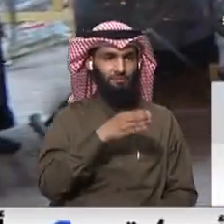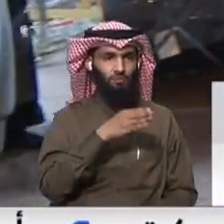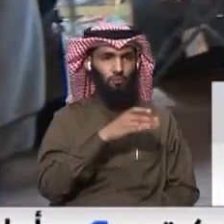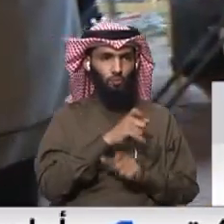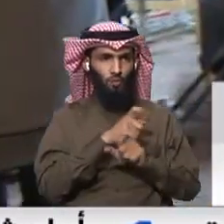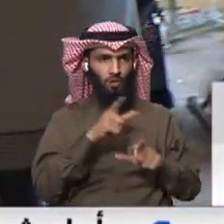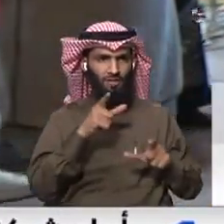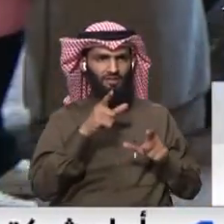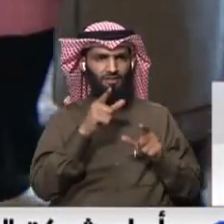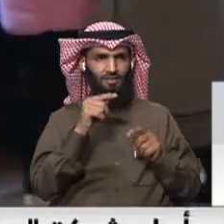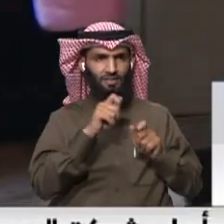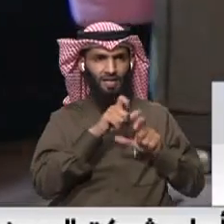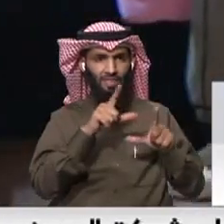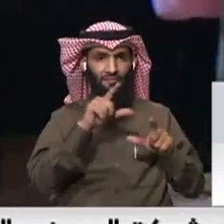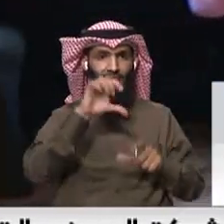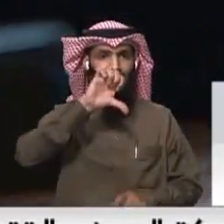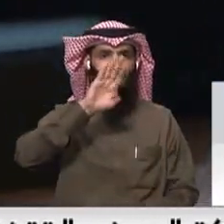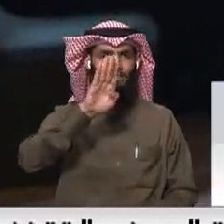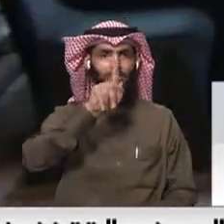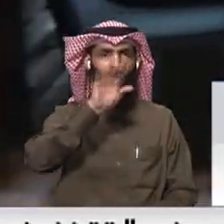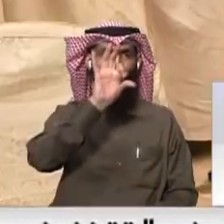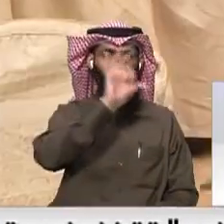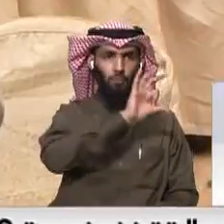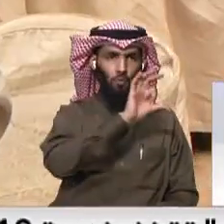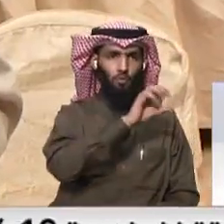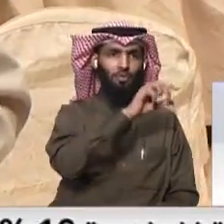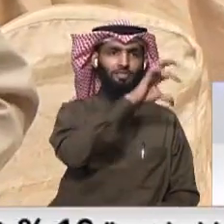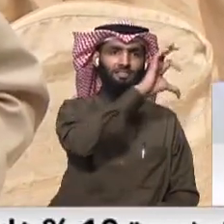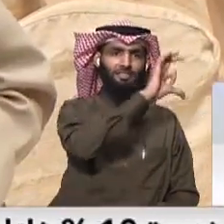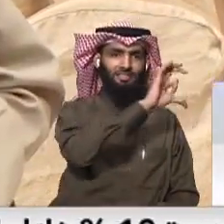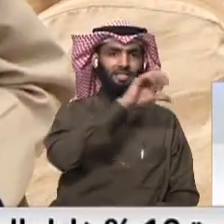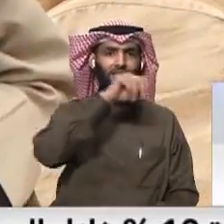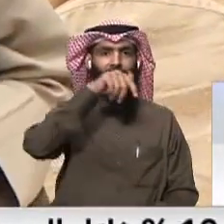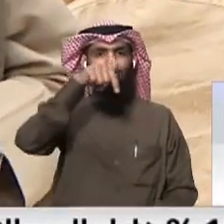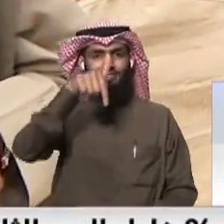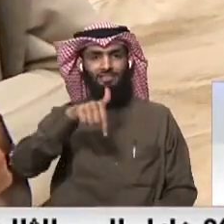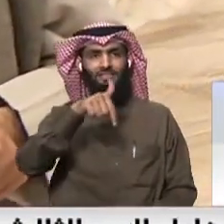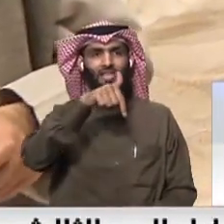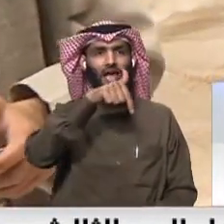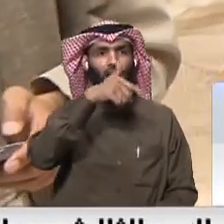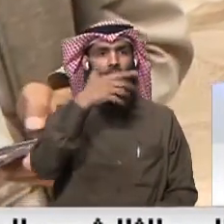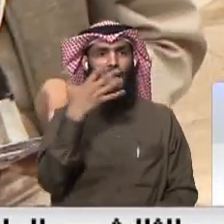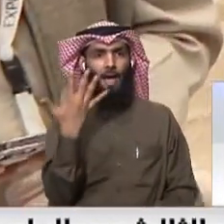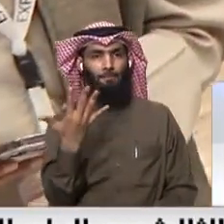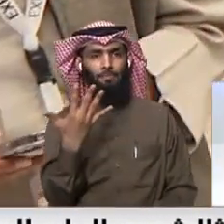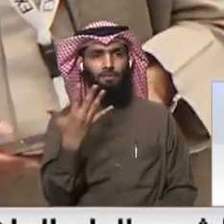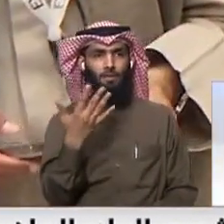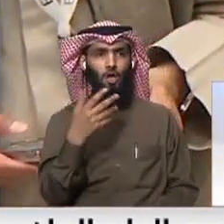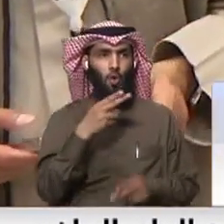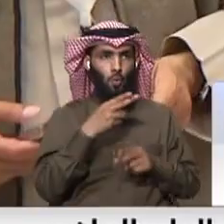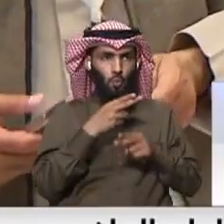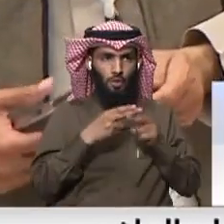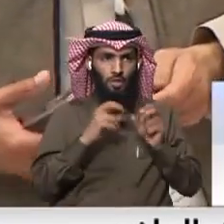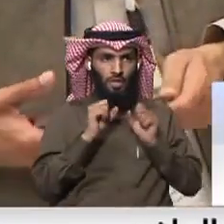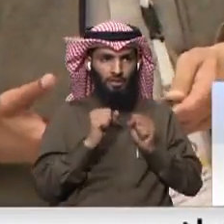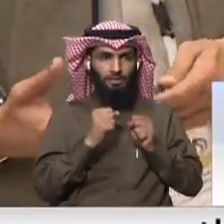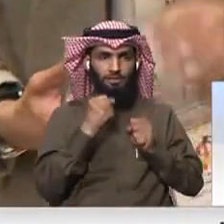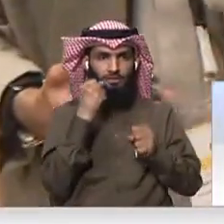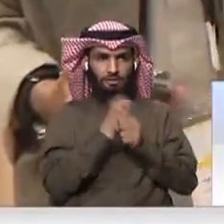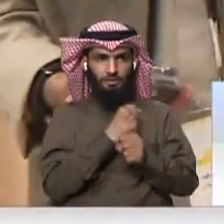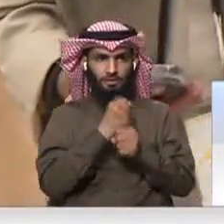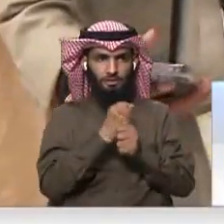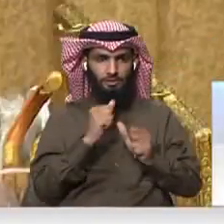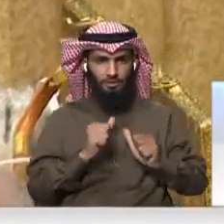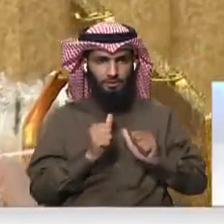من خلال فريق إكسبو 965 للمعارض التراثية والحرفية والمبدعين الكويتي على طريق